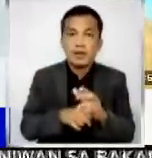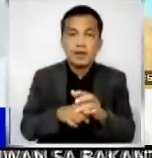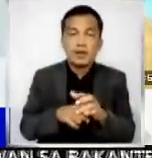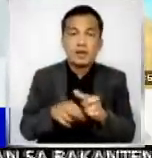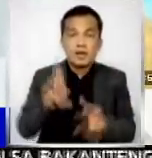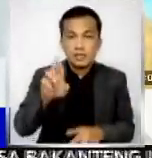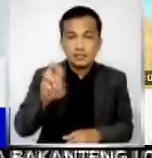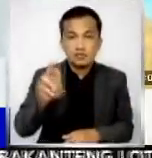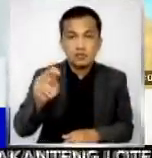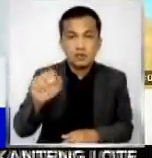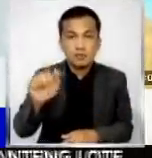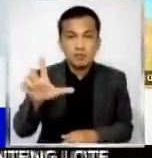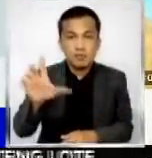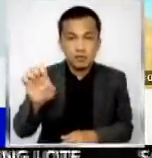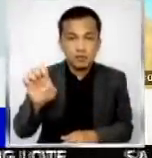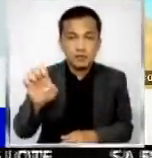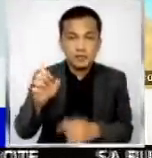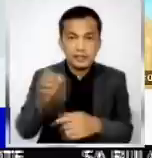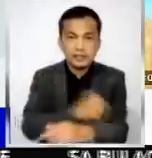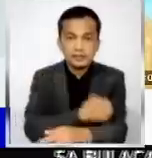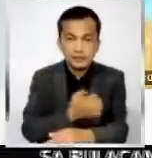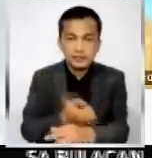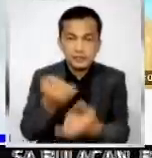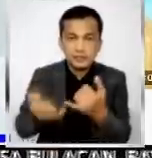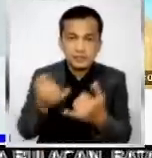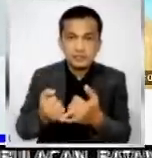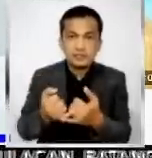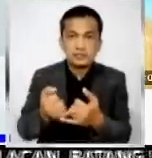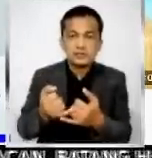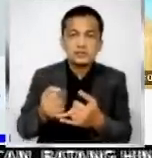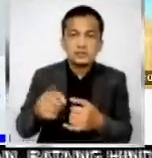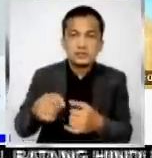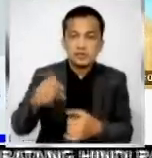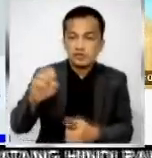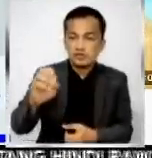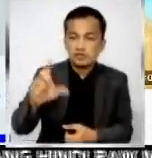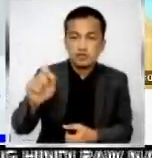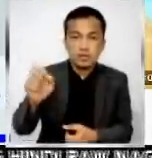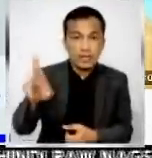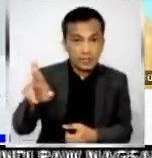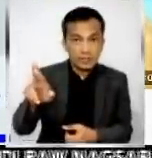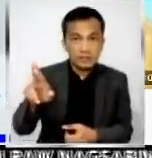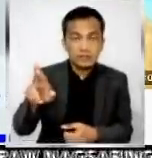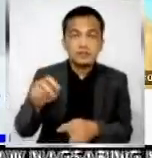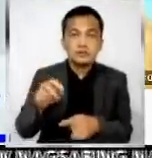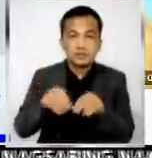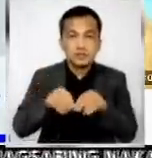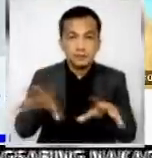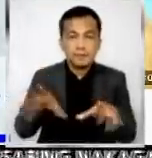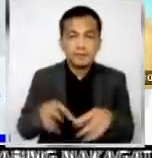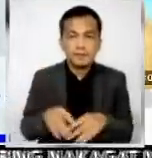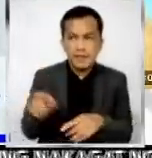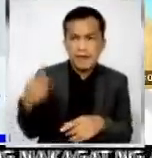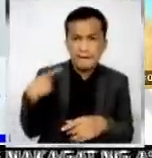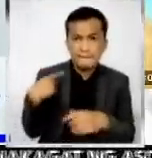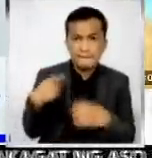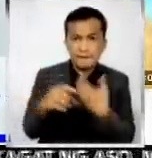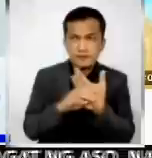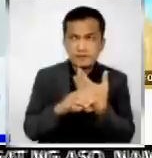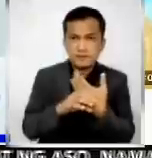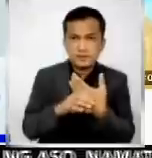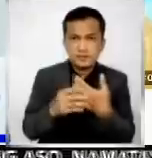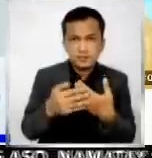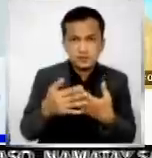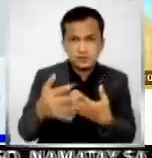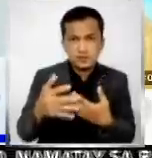the quickest to deploy with still solar, and since they have service contract, since they take around 6 months to 1 year to build, if